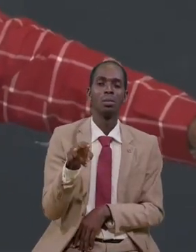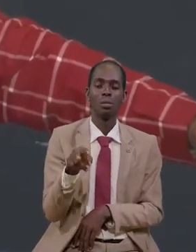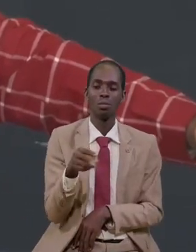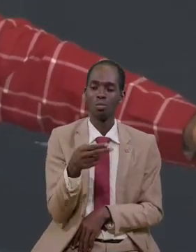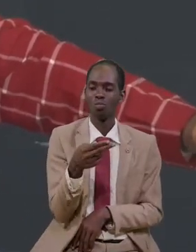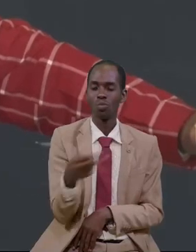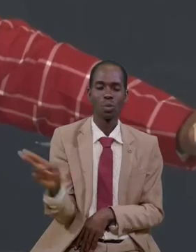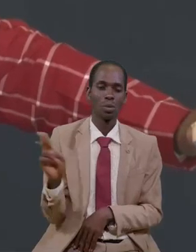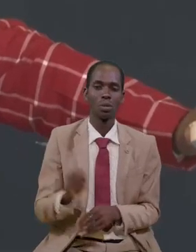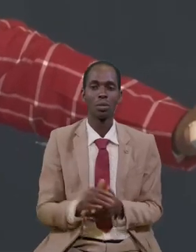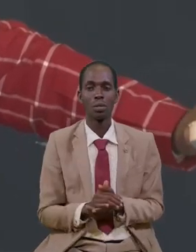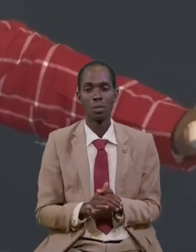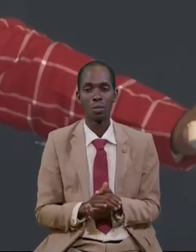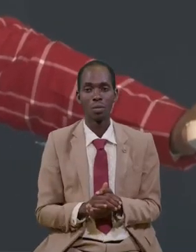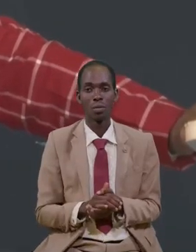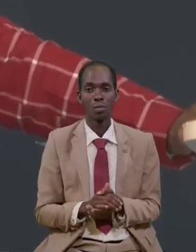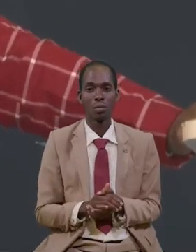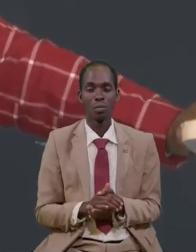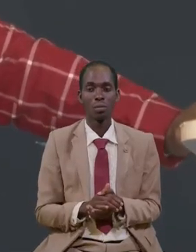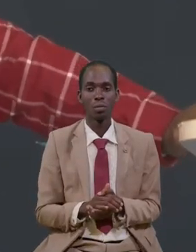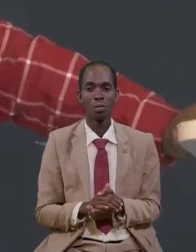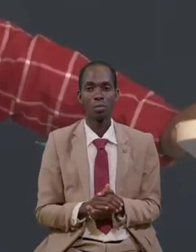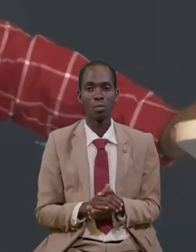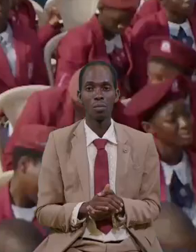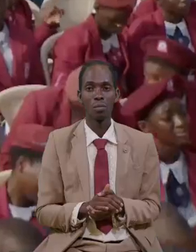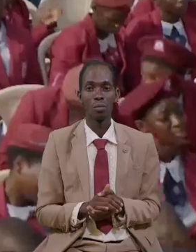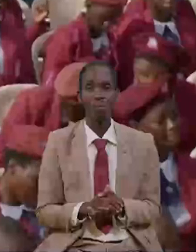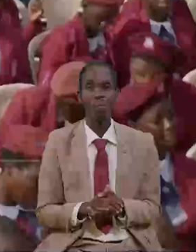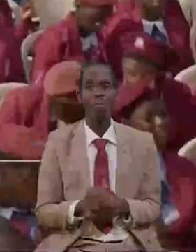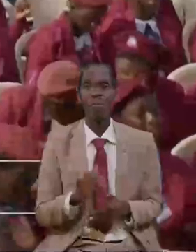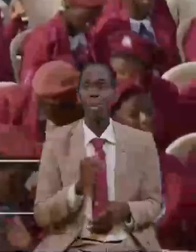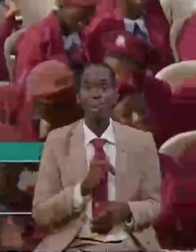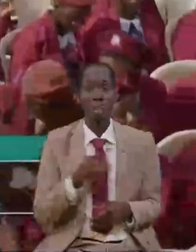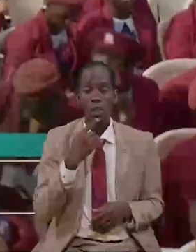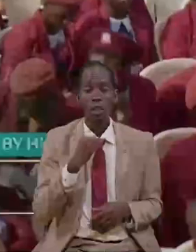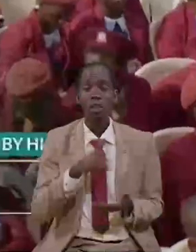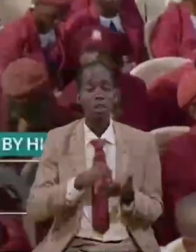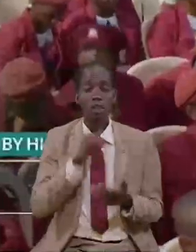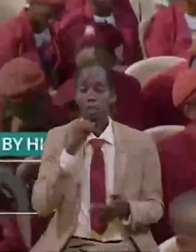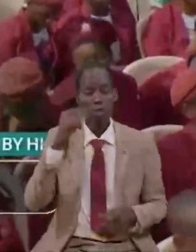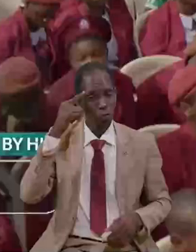ça fait qu'on ne peut pas les utiliser. Inutilisable, mais pas toi.